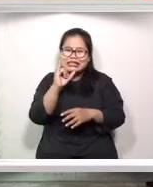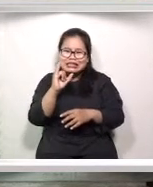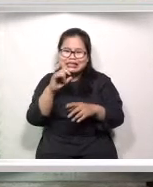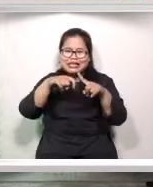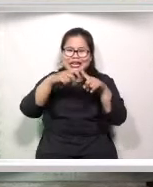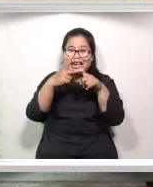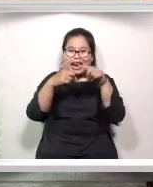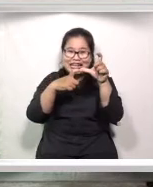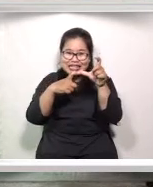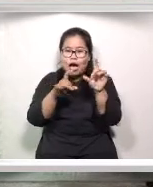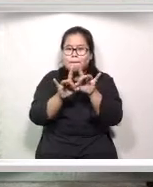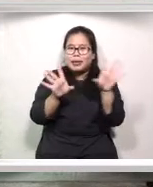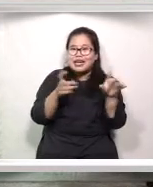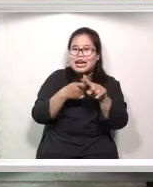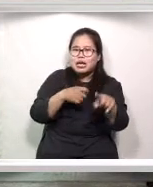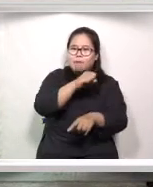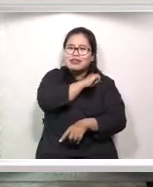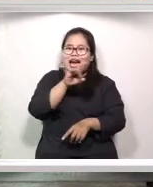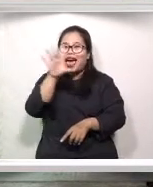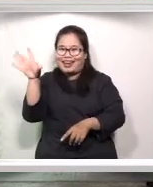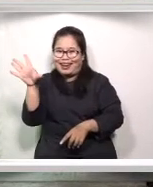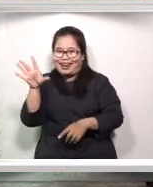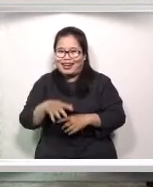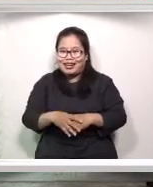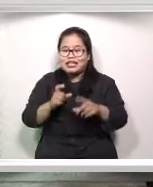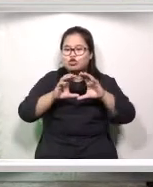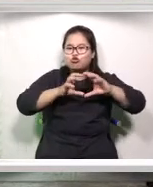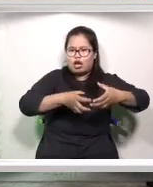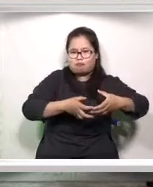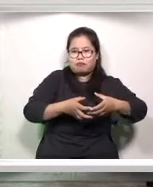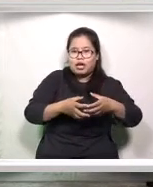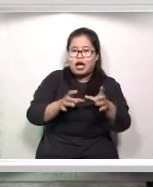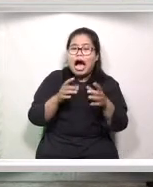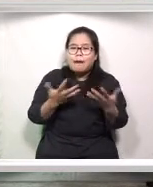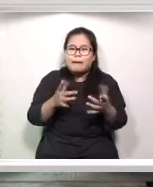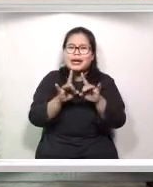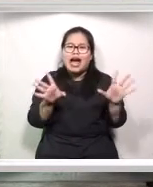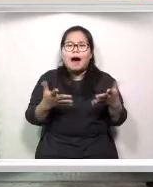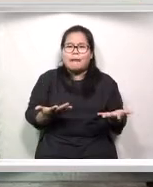dengan bangsa-bangsa lainnya di dunia. Ciri khas yang ada